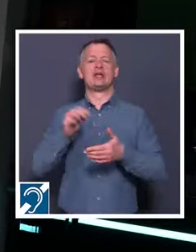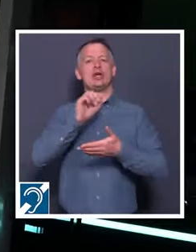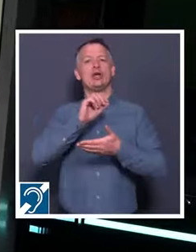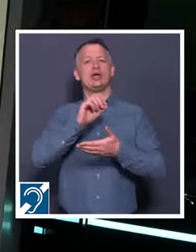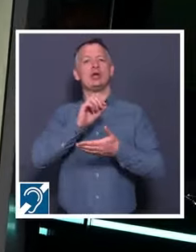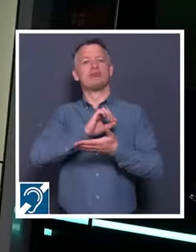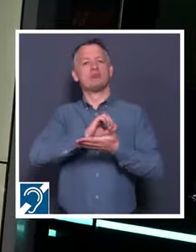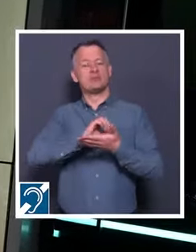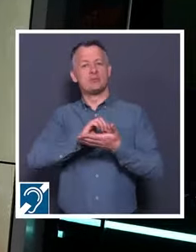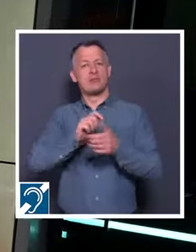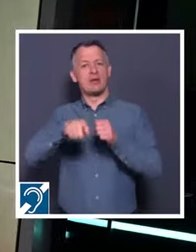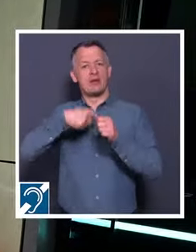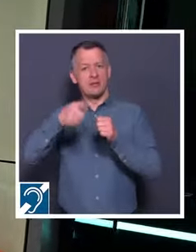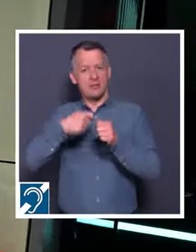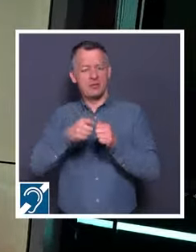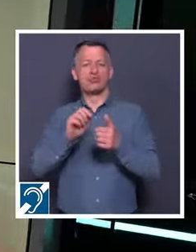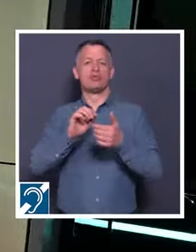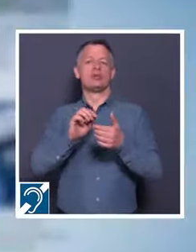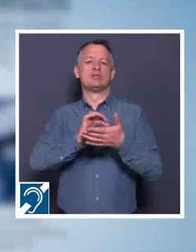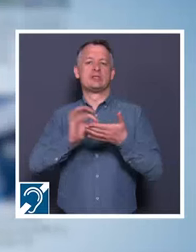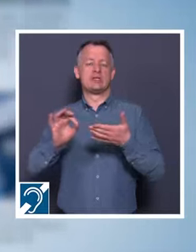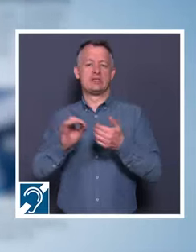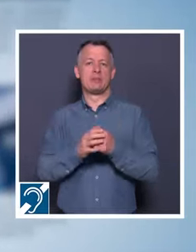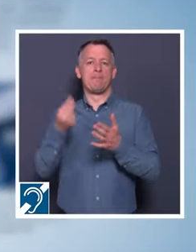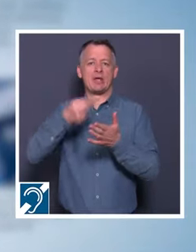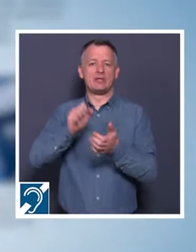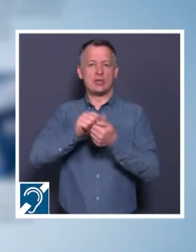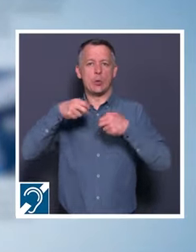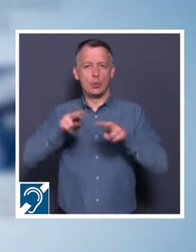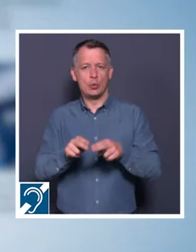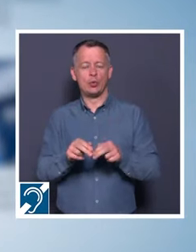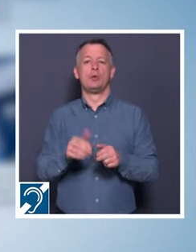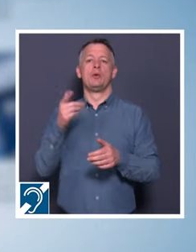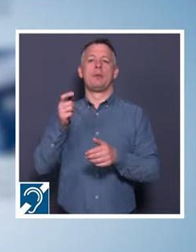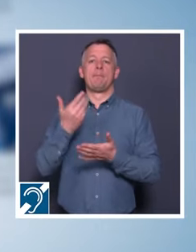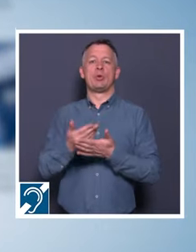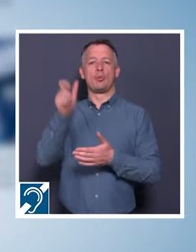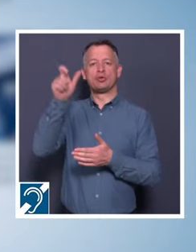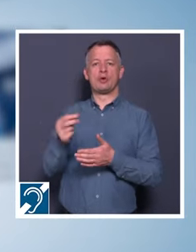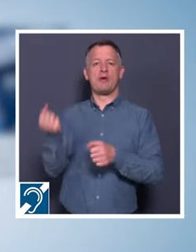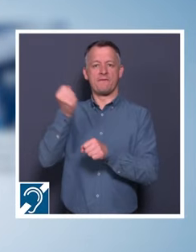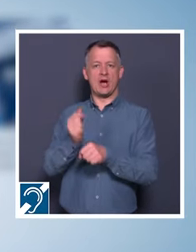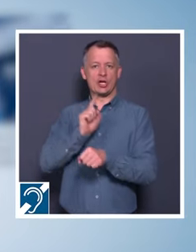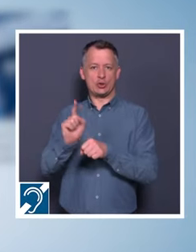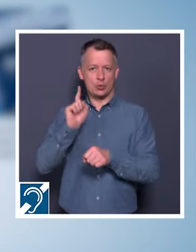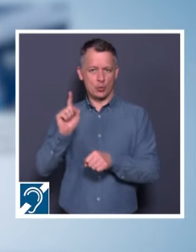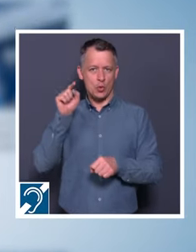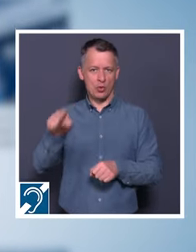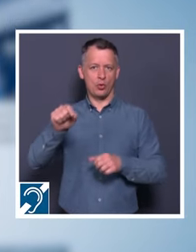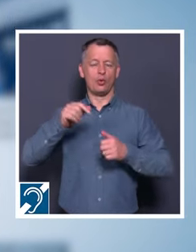ce este conținut advertorial în postările influencerilor, de exemplu. Și da, și